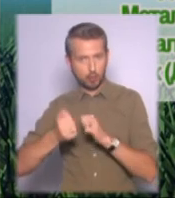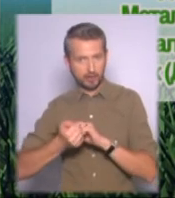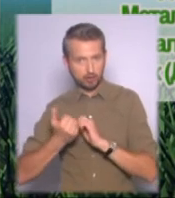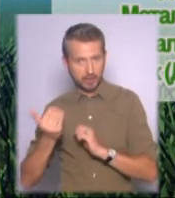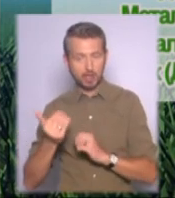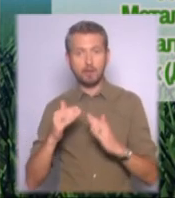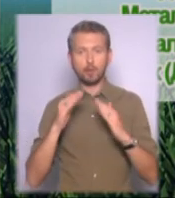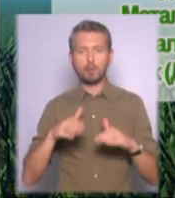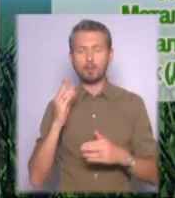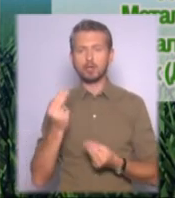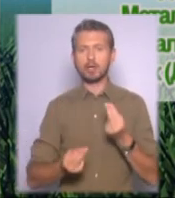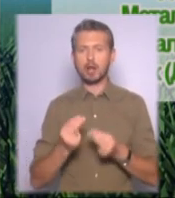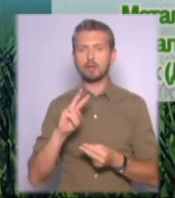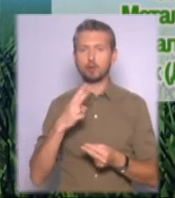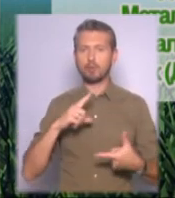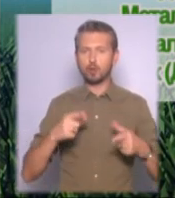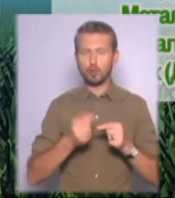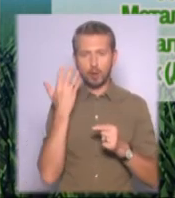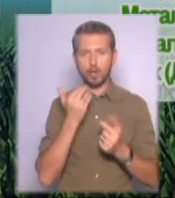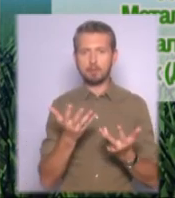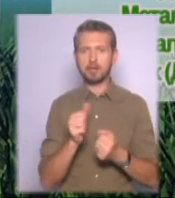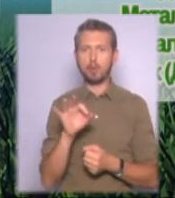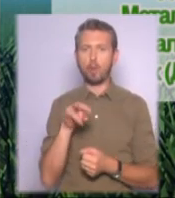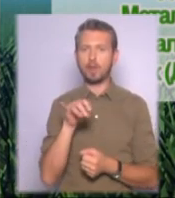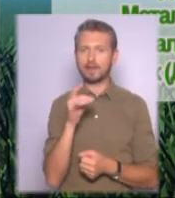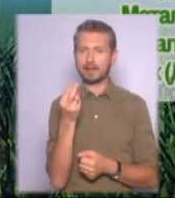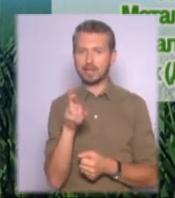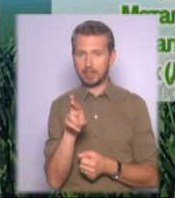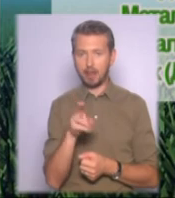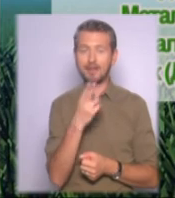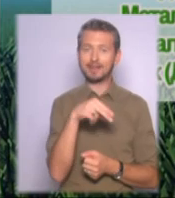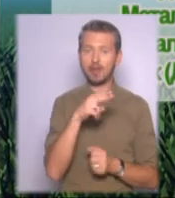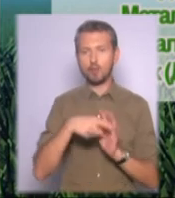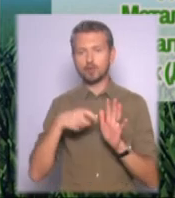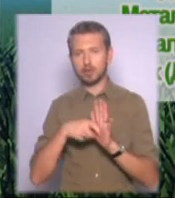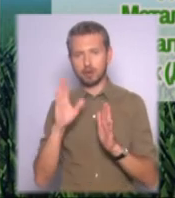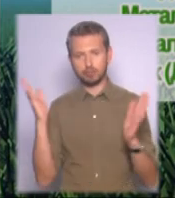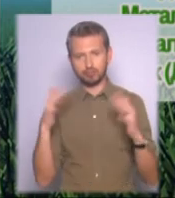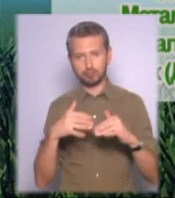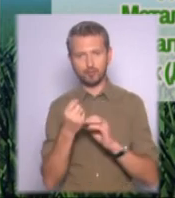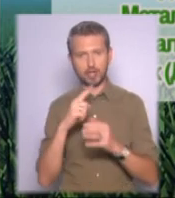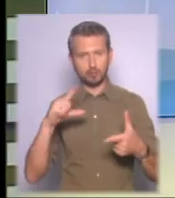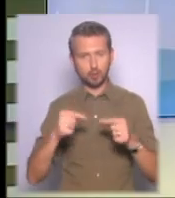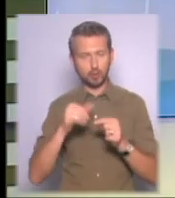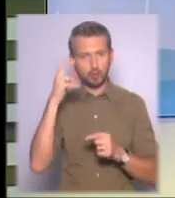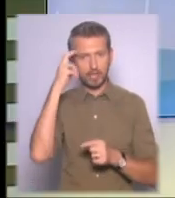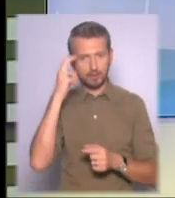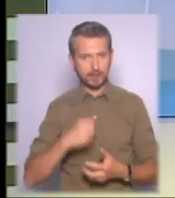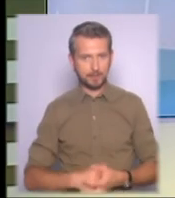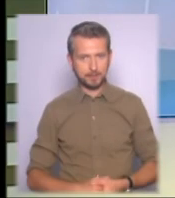у другому турі, коли прийме «Олександрію». «Динамо» і «Шахтар» зійдуться між собою в 11-му турі у Києві.